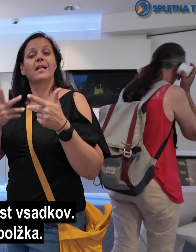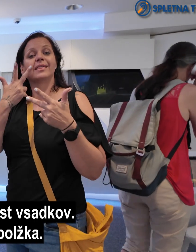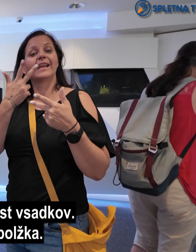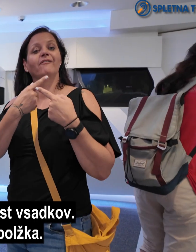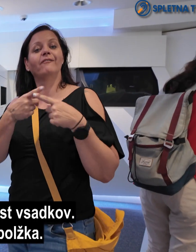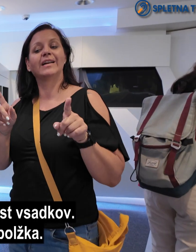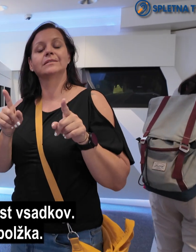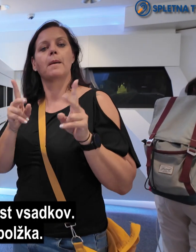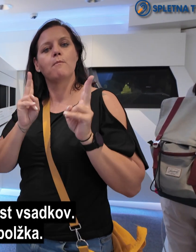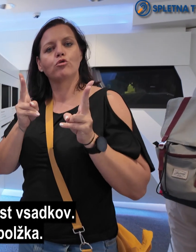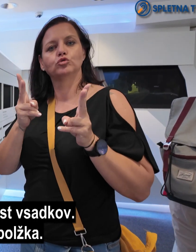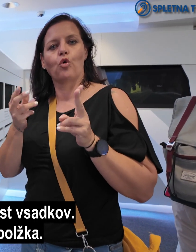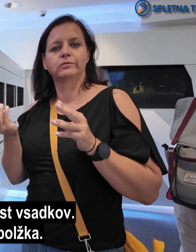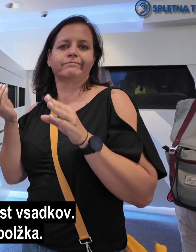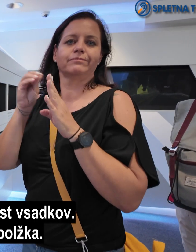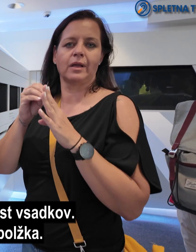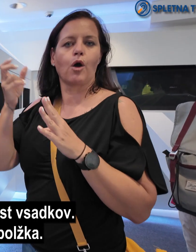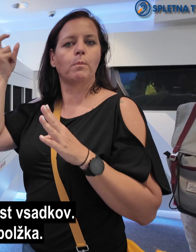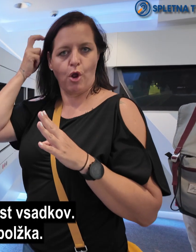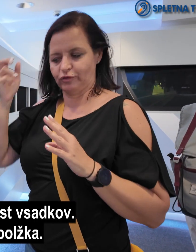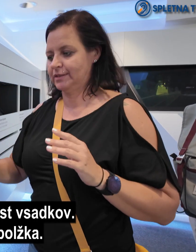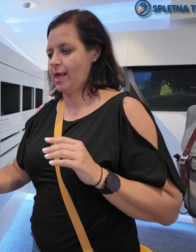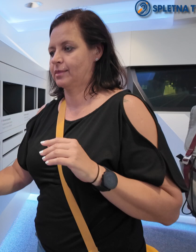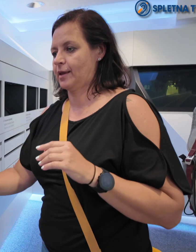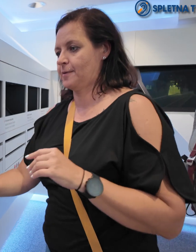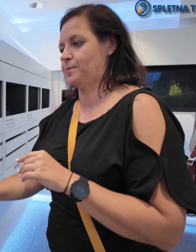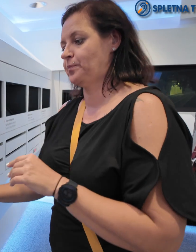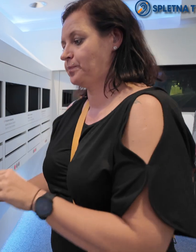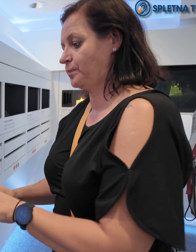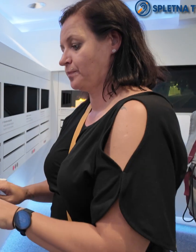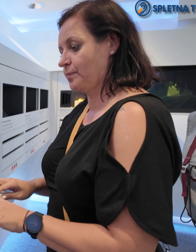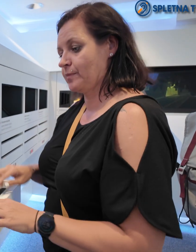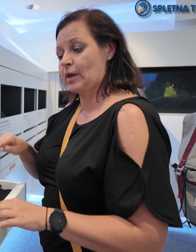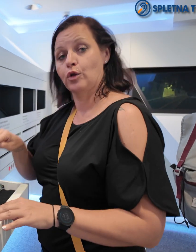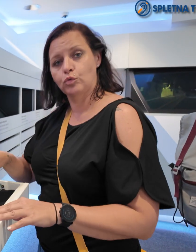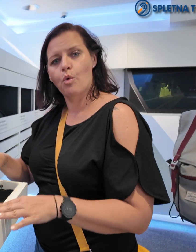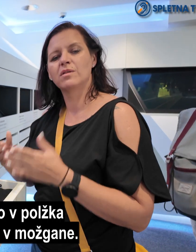Tu imajo več vrst usadkov, ta je za vpolžka.